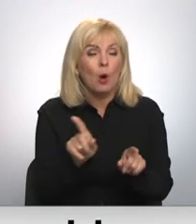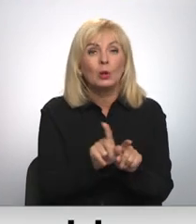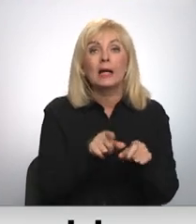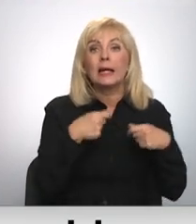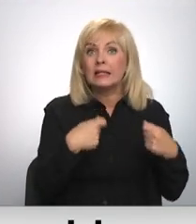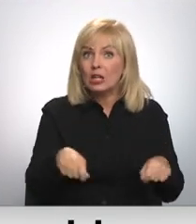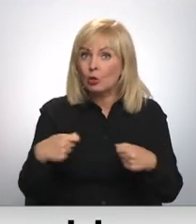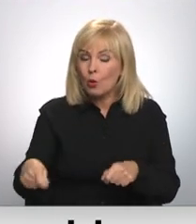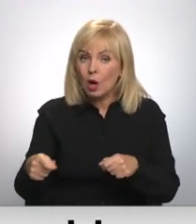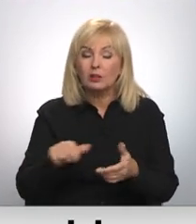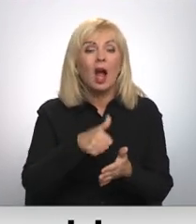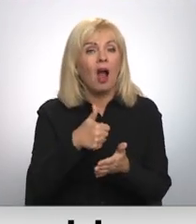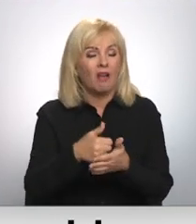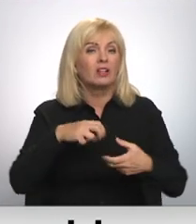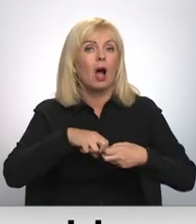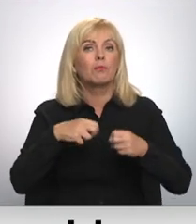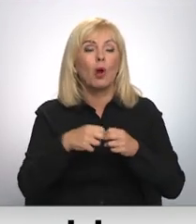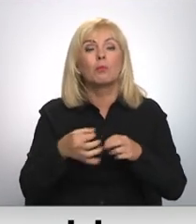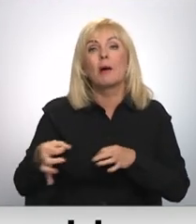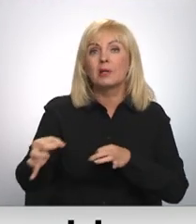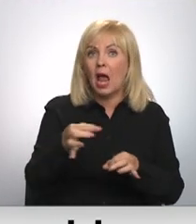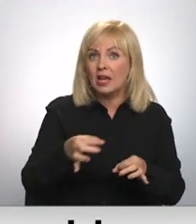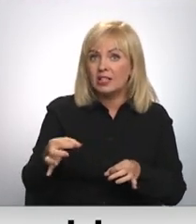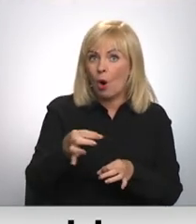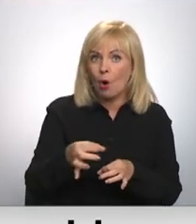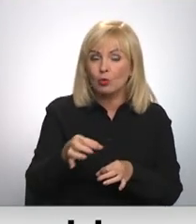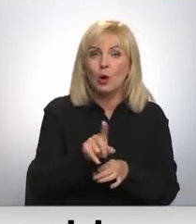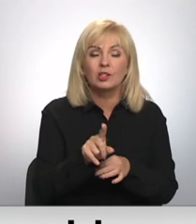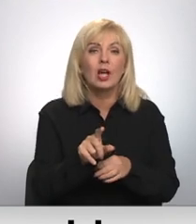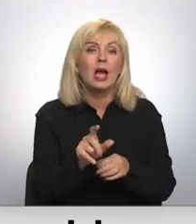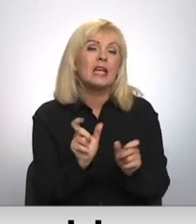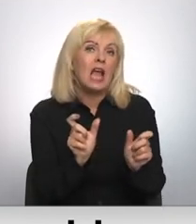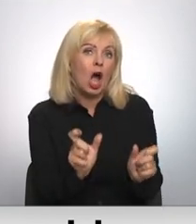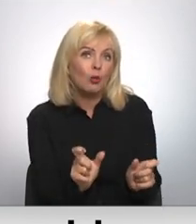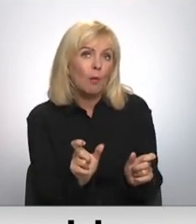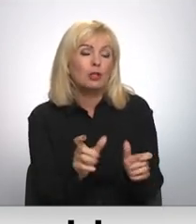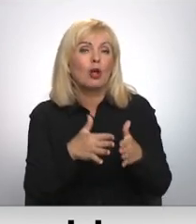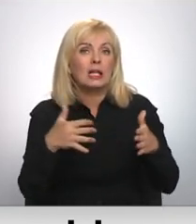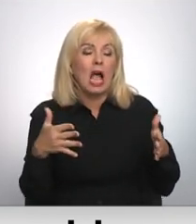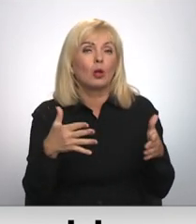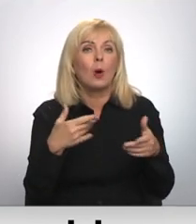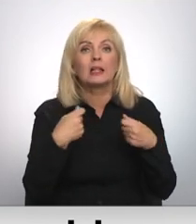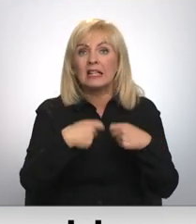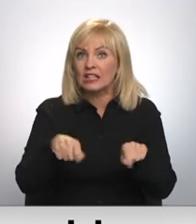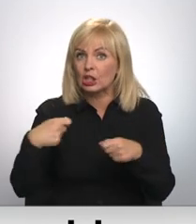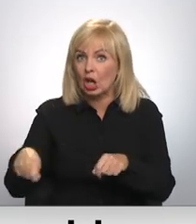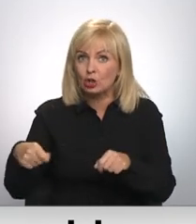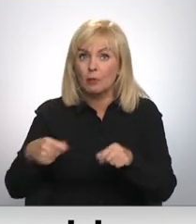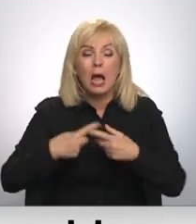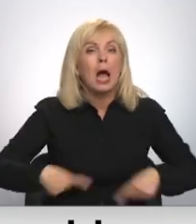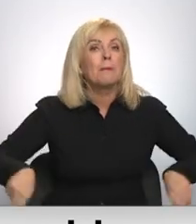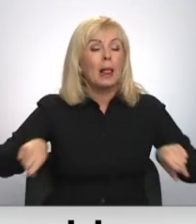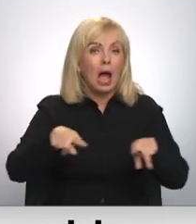tirgotājiem. Galvenokārt tāds problēmas būtu reģionos, ierobežojot lielo tirdzniecību